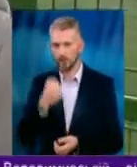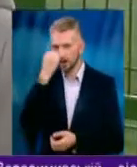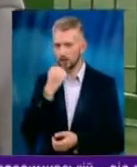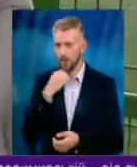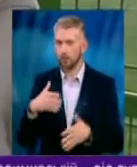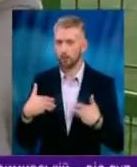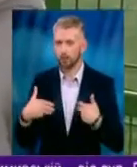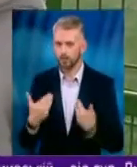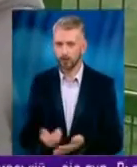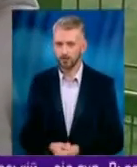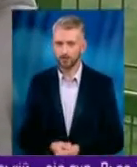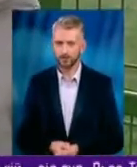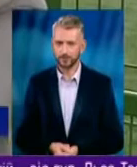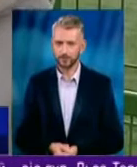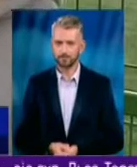добрий вечір.